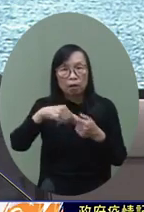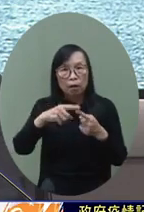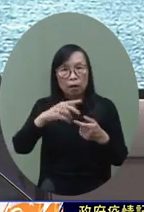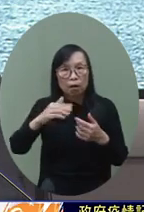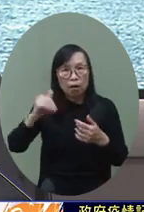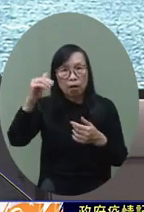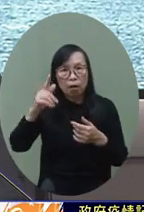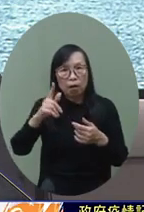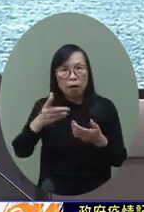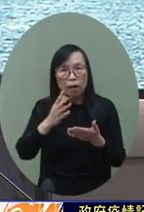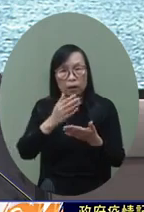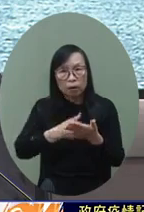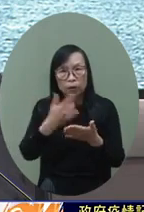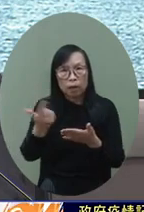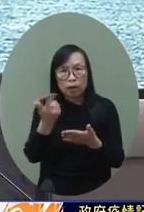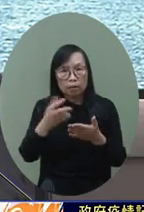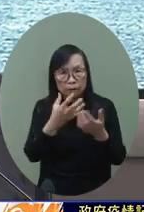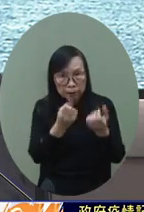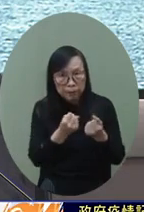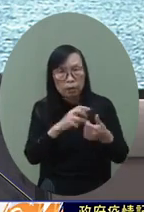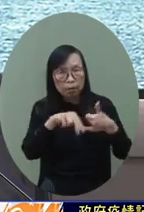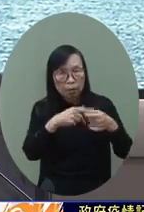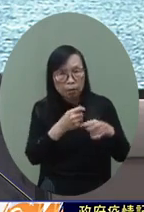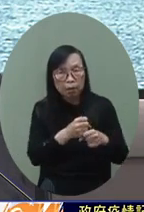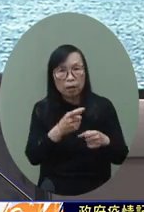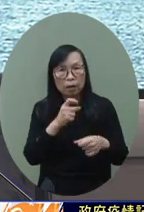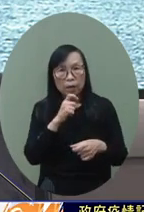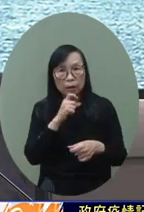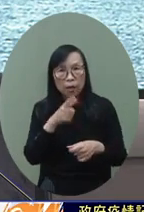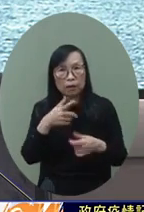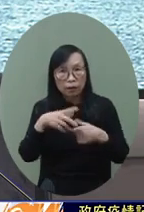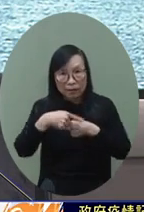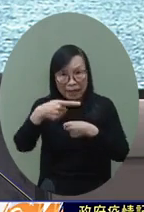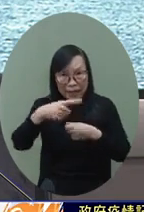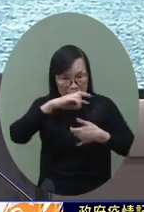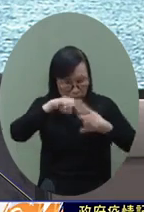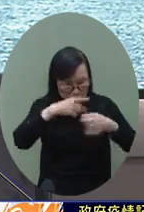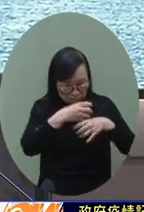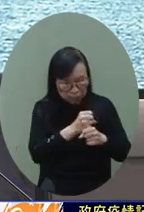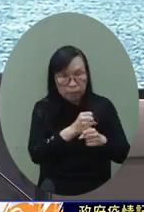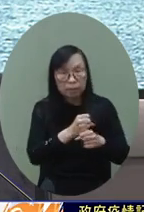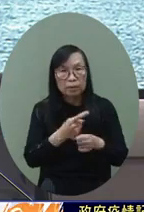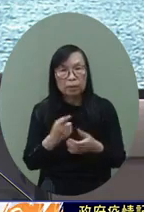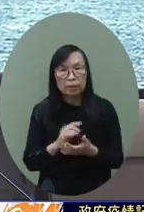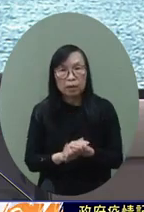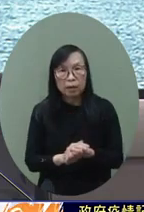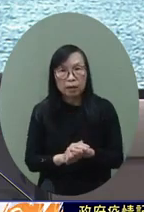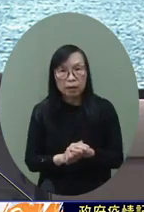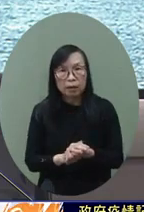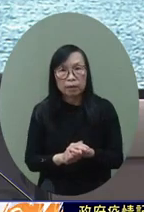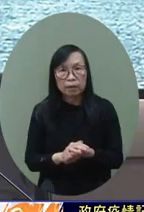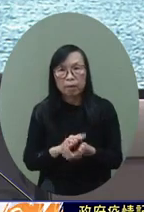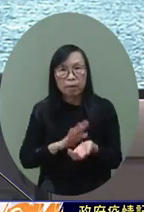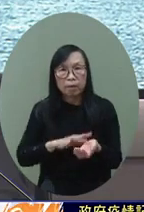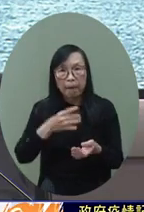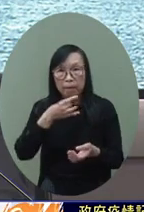㗎啦，90%+，好多人接受咗。咁可能係當第一次驗嘅時候咧，佢嗰個病係未